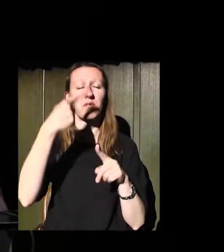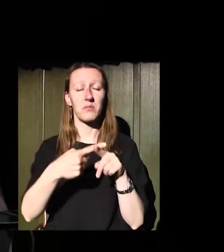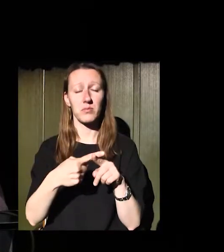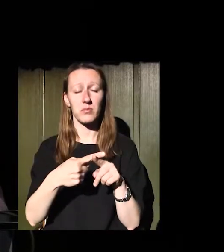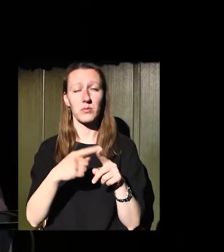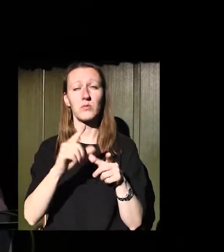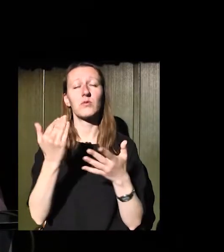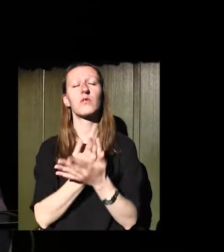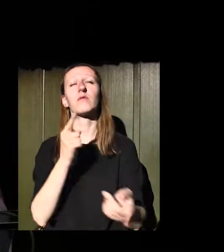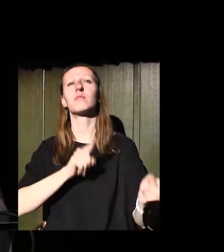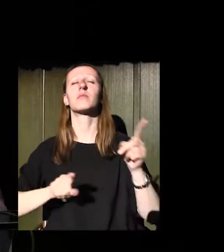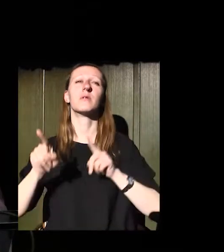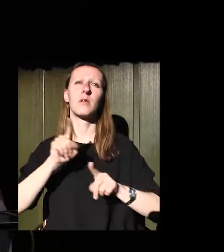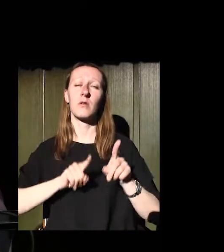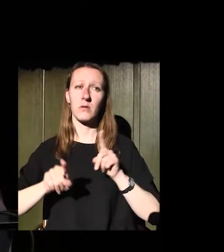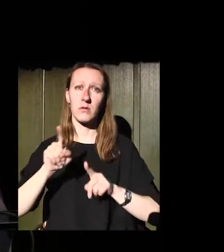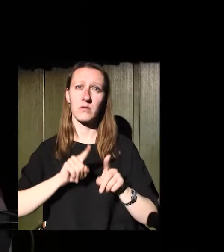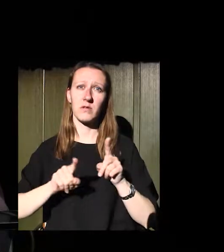Prvi puta u novoj povijesti,